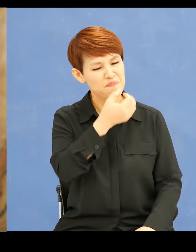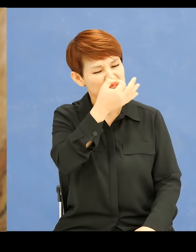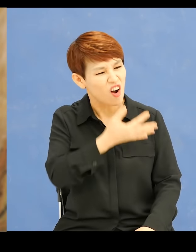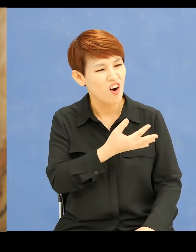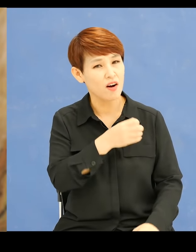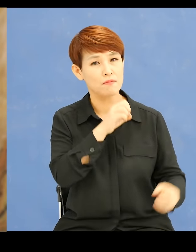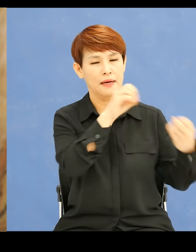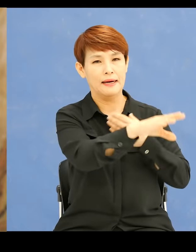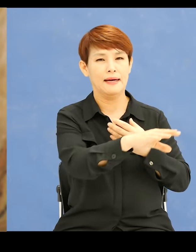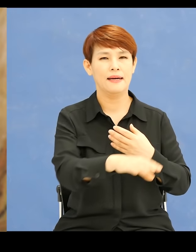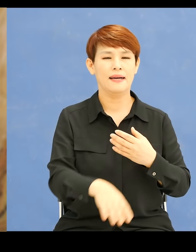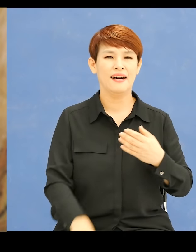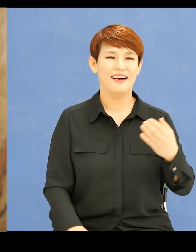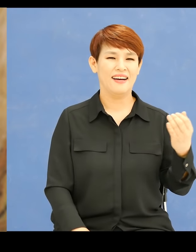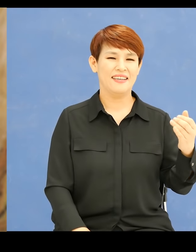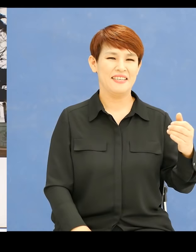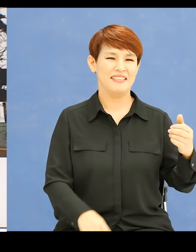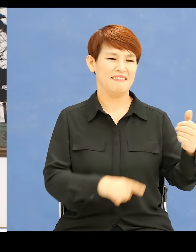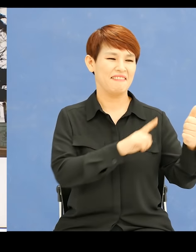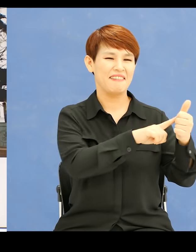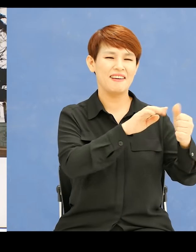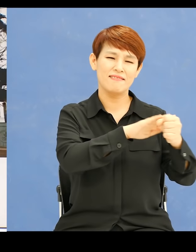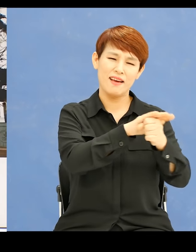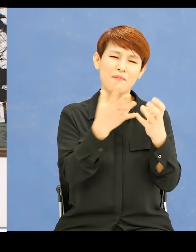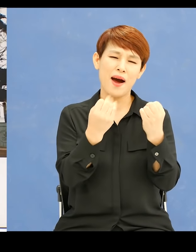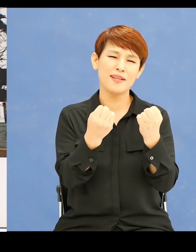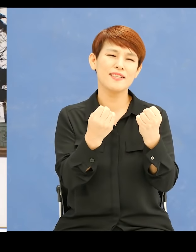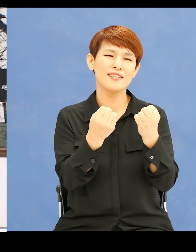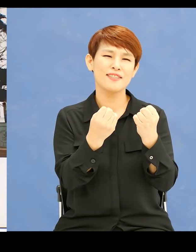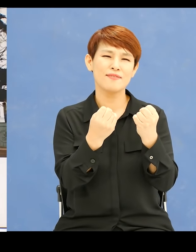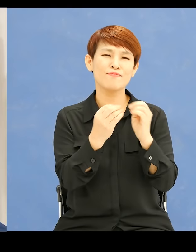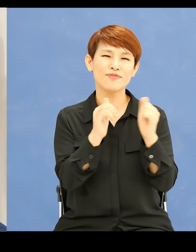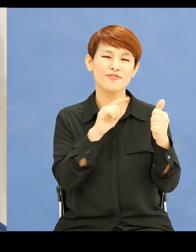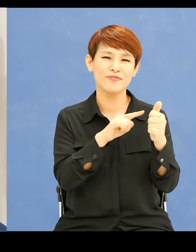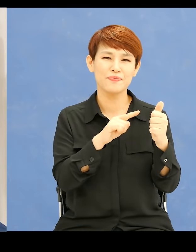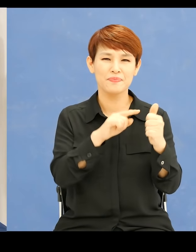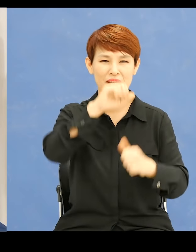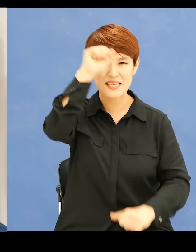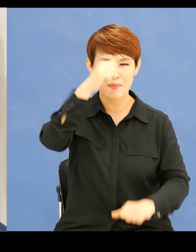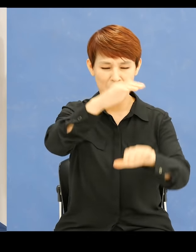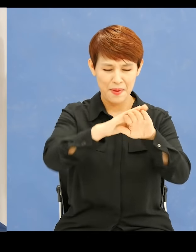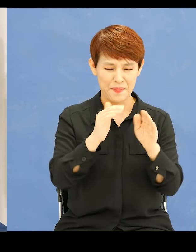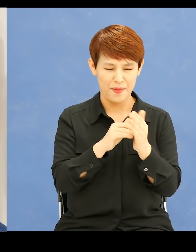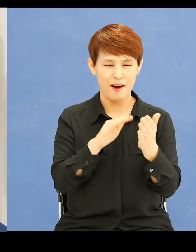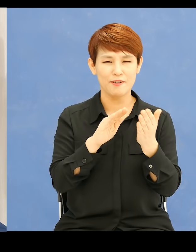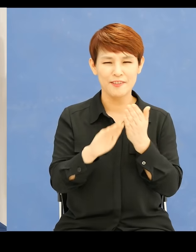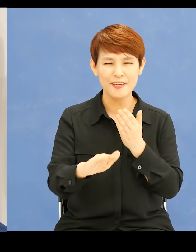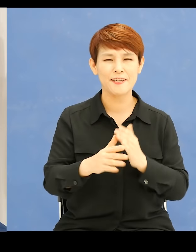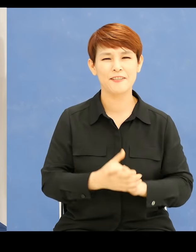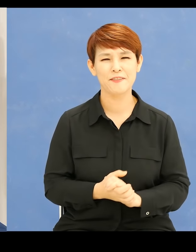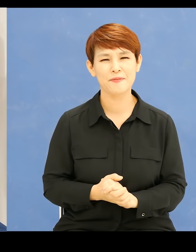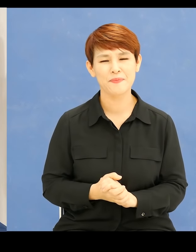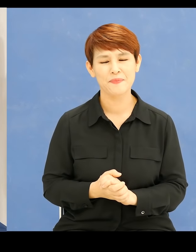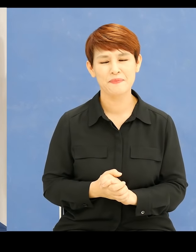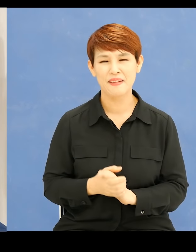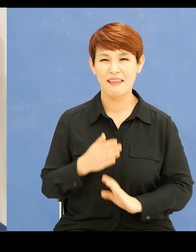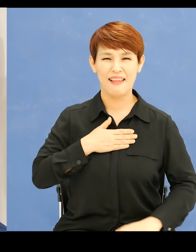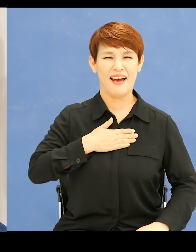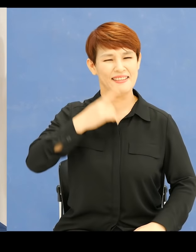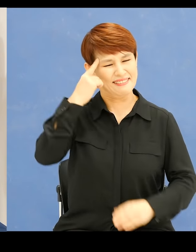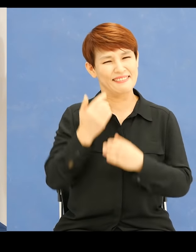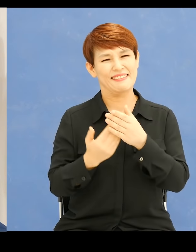힘드네. 그러니까 예. 또 이 친구가 사랑이 많거든요. 예. 근데 이제 김관성 목사님이 이제 새벽 예배를 마치고 그냥